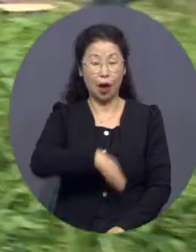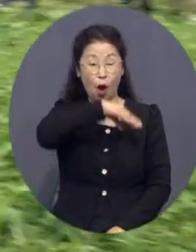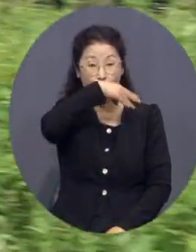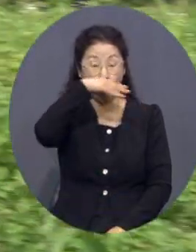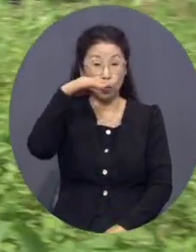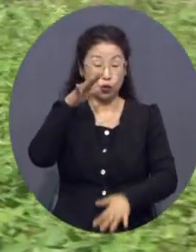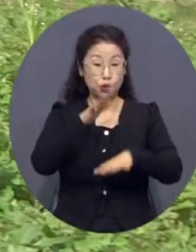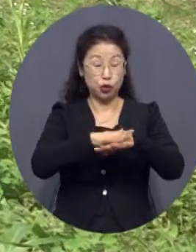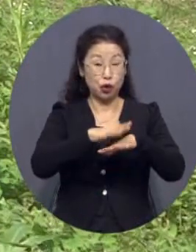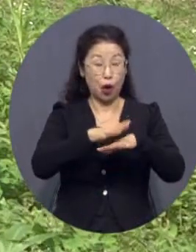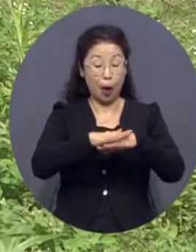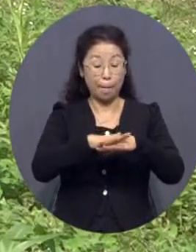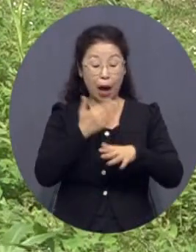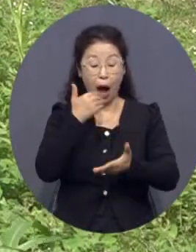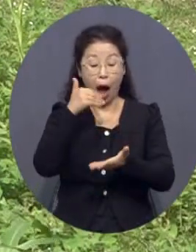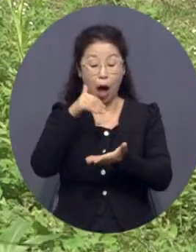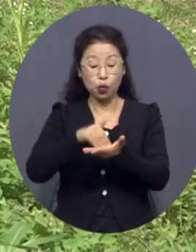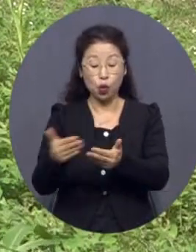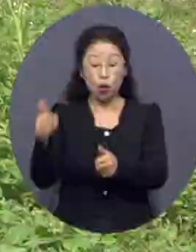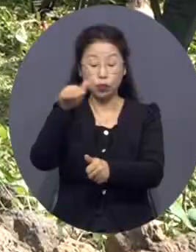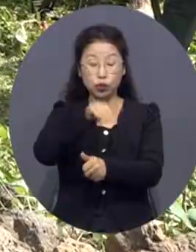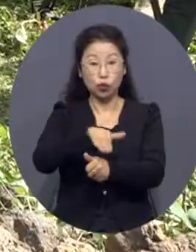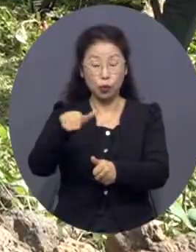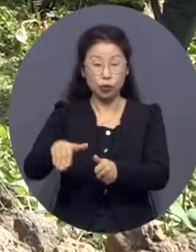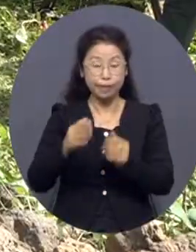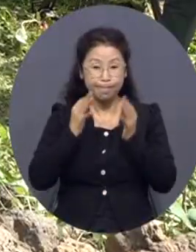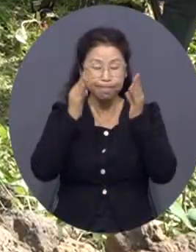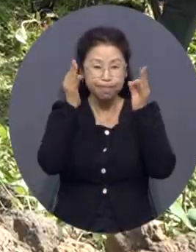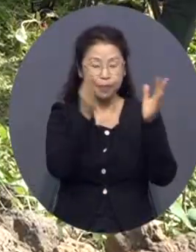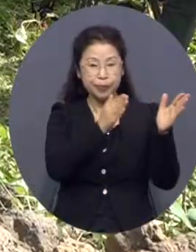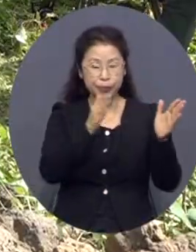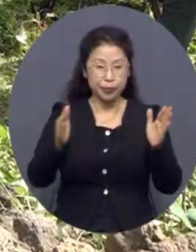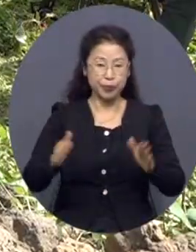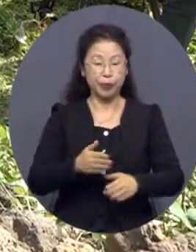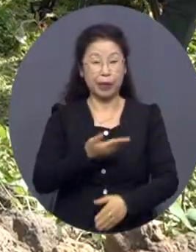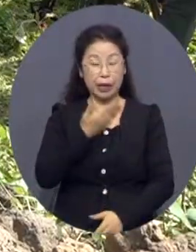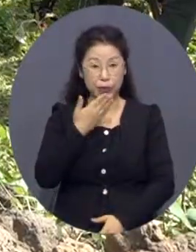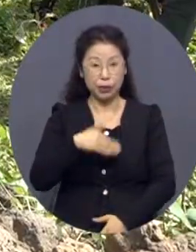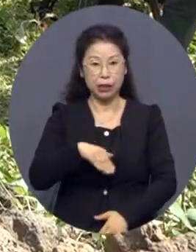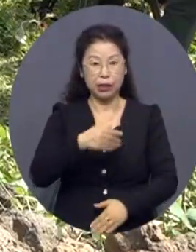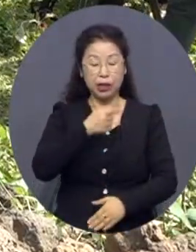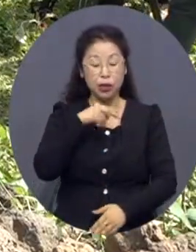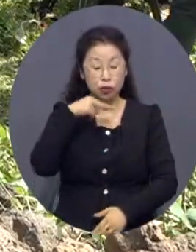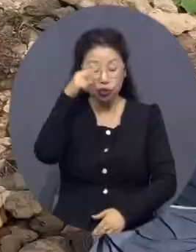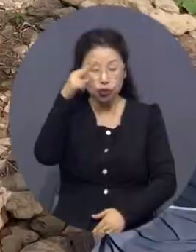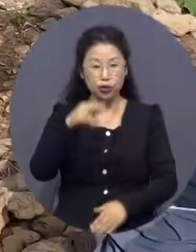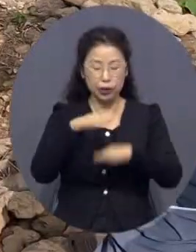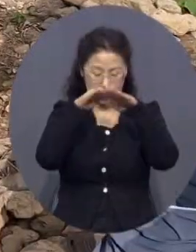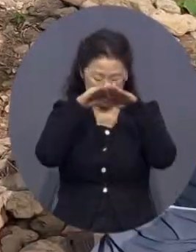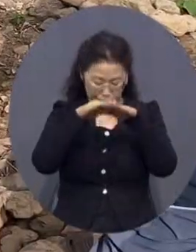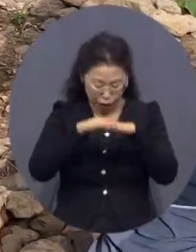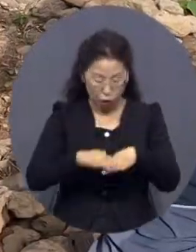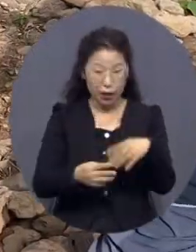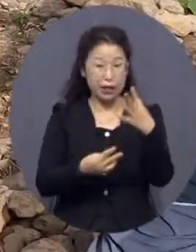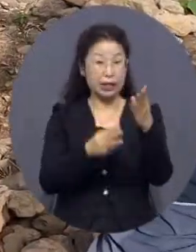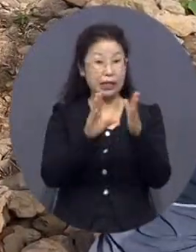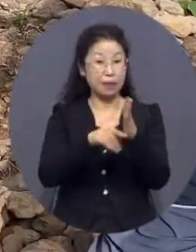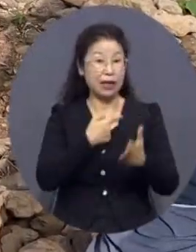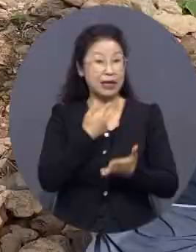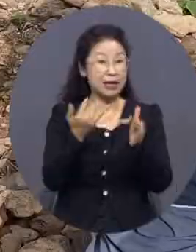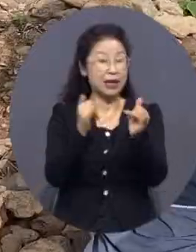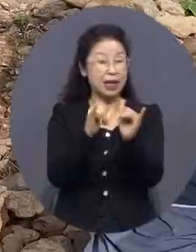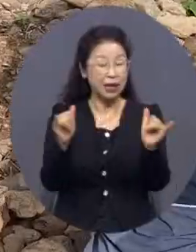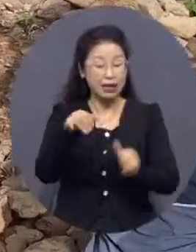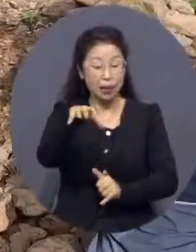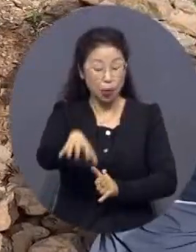옥수수밭 한쪽 귀퉁이 돌무덤 앞에서 정성껏 마련한 음식과 술을 올리며 절을 합니다. 4.3 당시 희생된